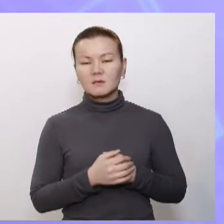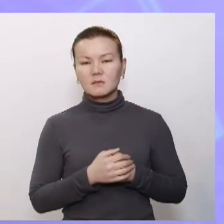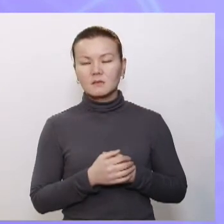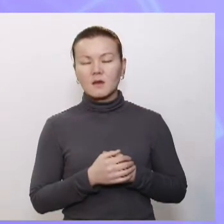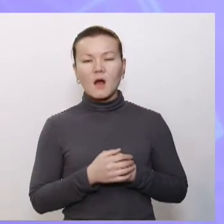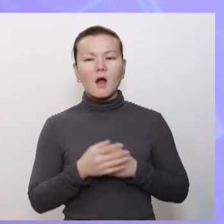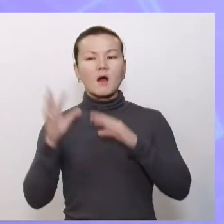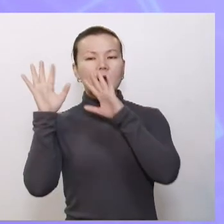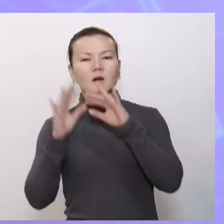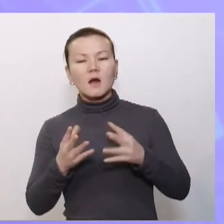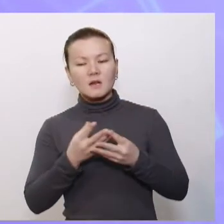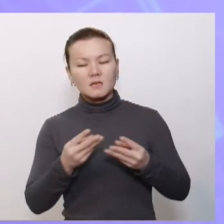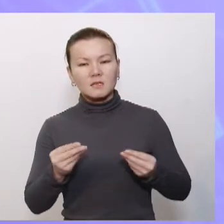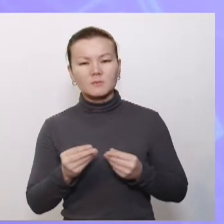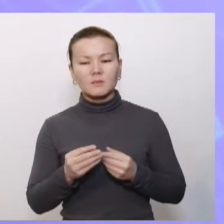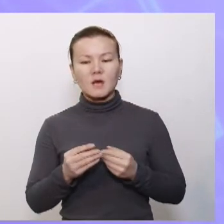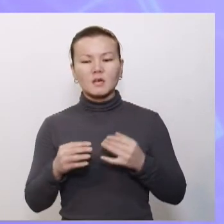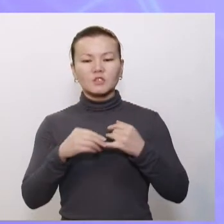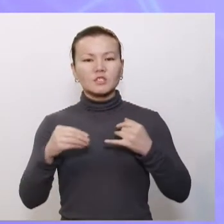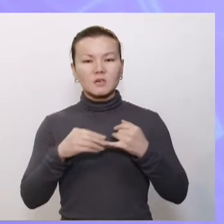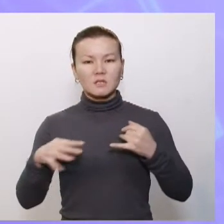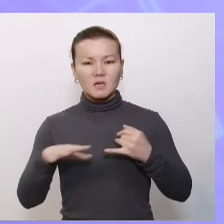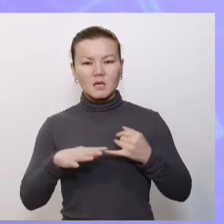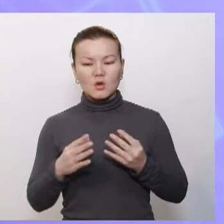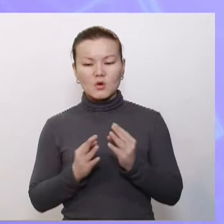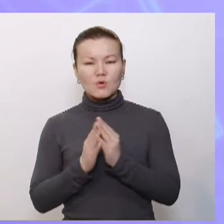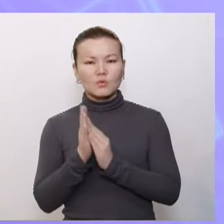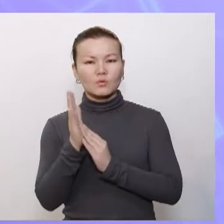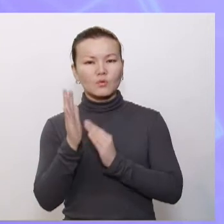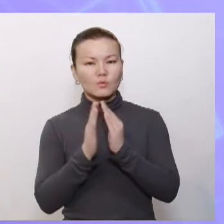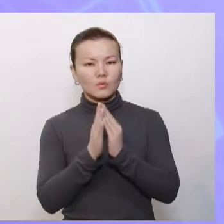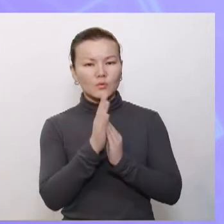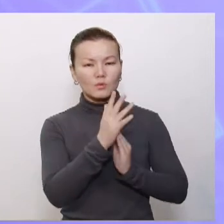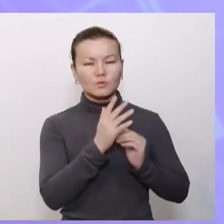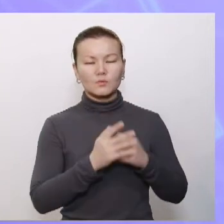Кар эрип, жерге чөп чыгып, гүлдөр өсүп,